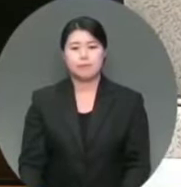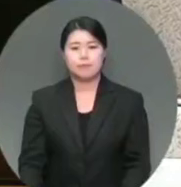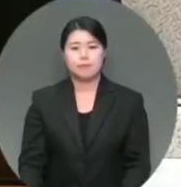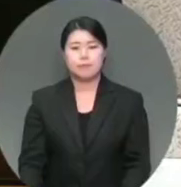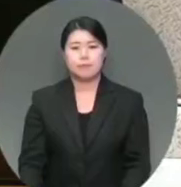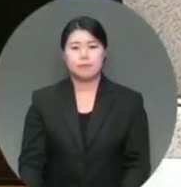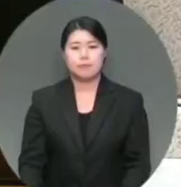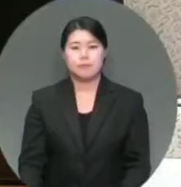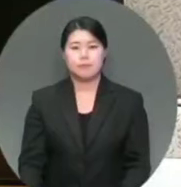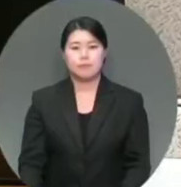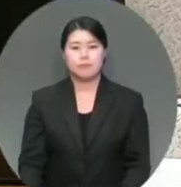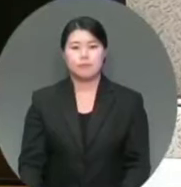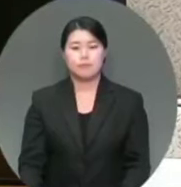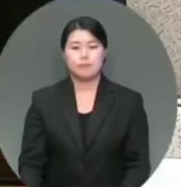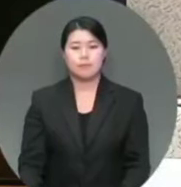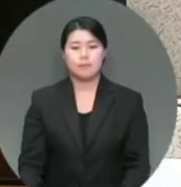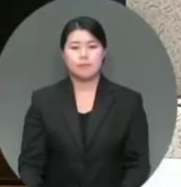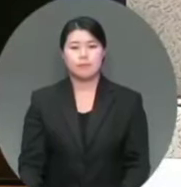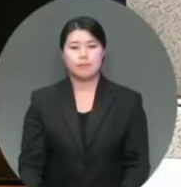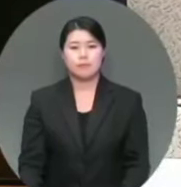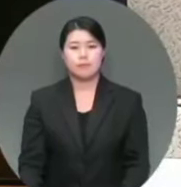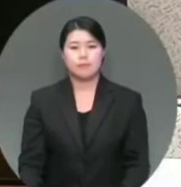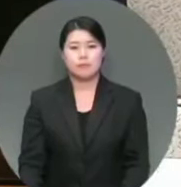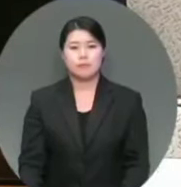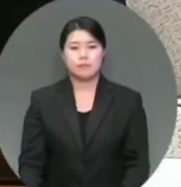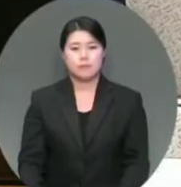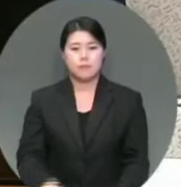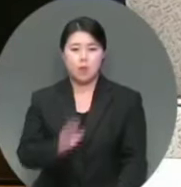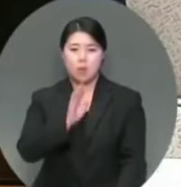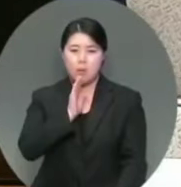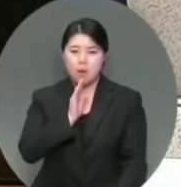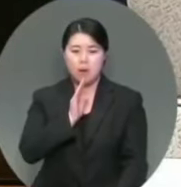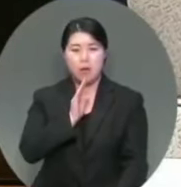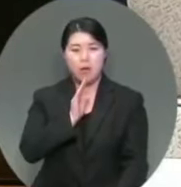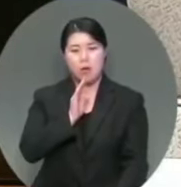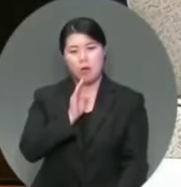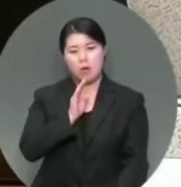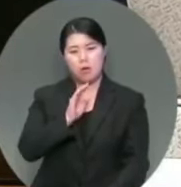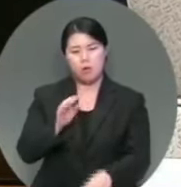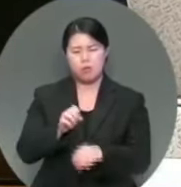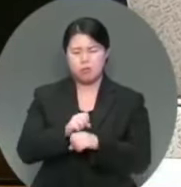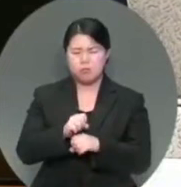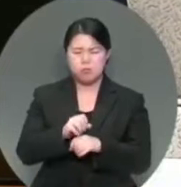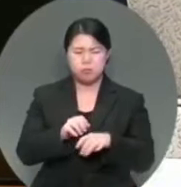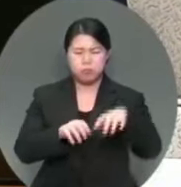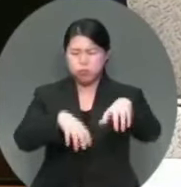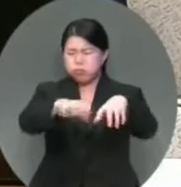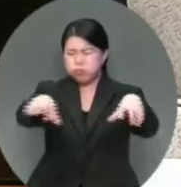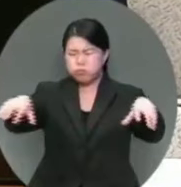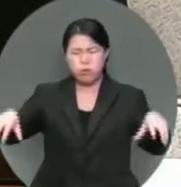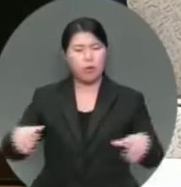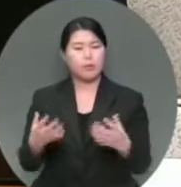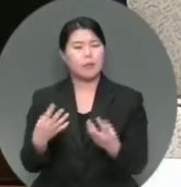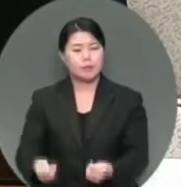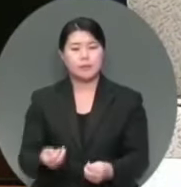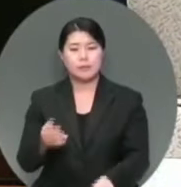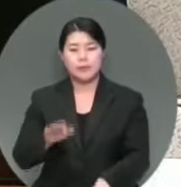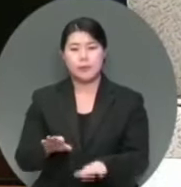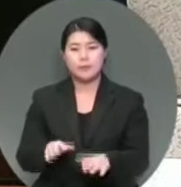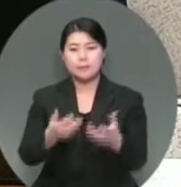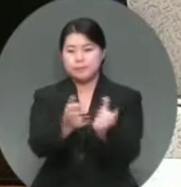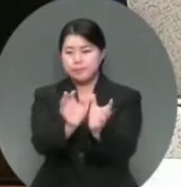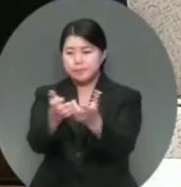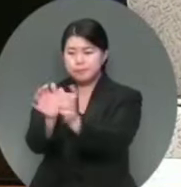그렇게 확대를 하면은 사실은 어마어마하게 많은 곳으로 확대를 해야 되는데 저희들이 그런 부처,